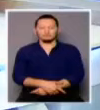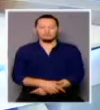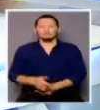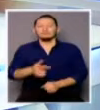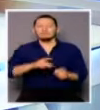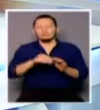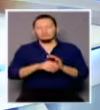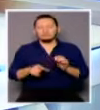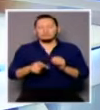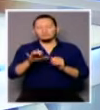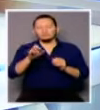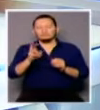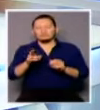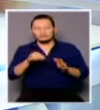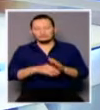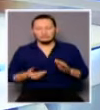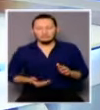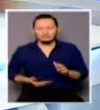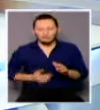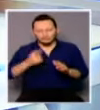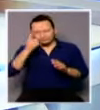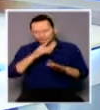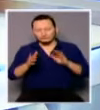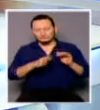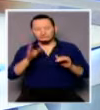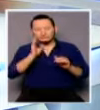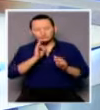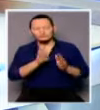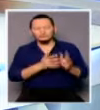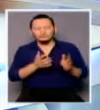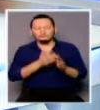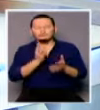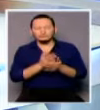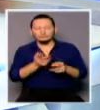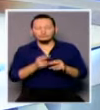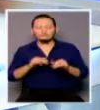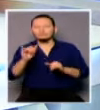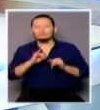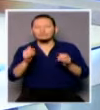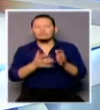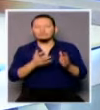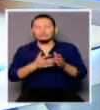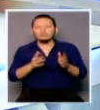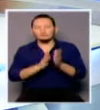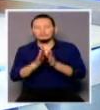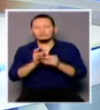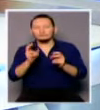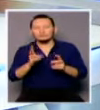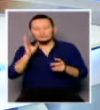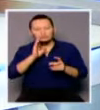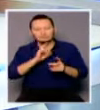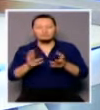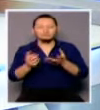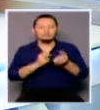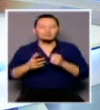Атыраудағы Сарыөзек елді мекенінің тұрғындары жылдар бойы ауыз судан таршылық көріп келеді. Амалы таусылған жұрт бау-бақшаға арналған техникалық суды